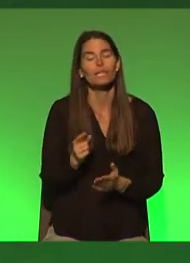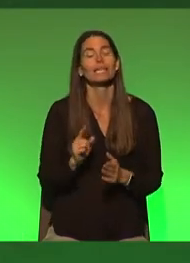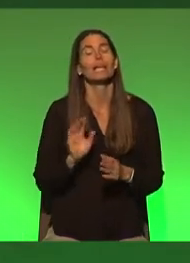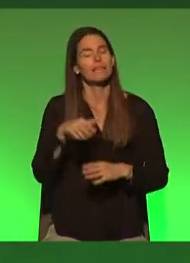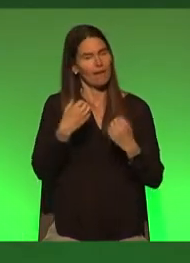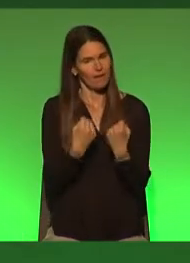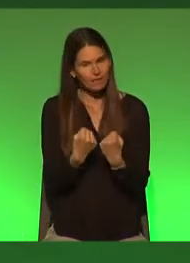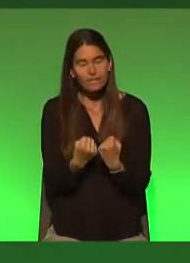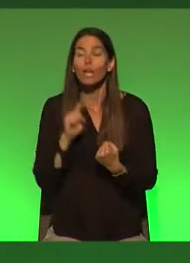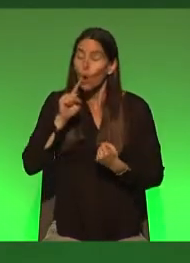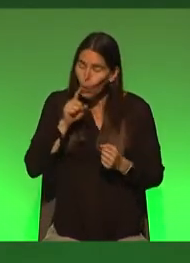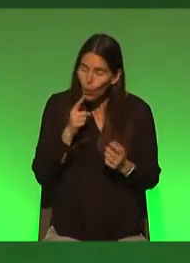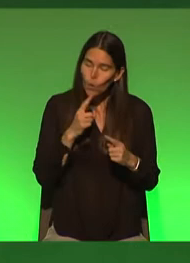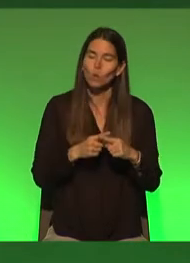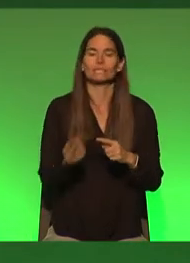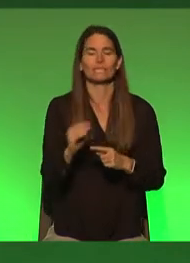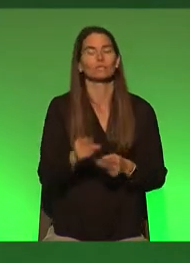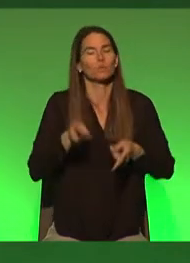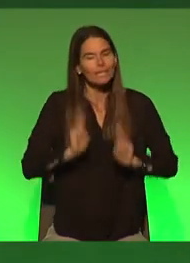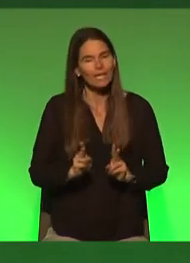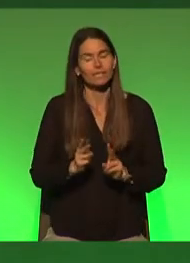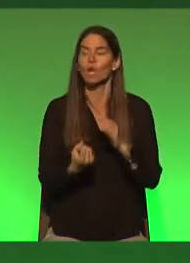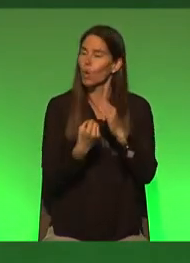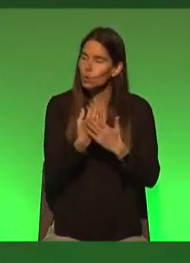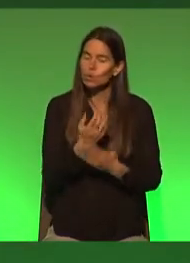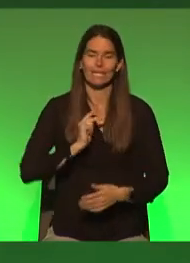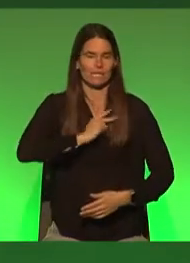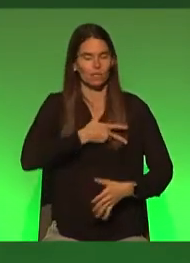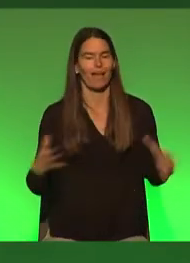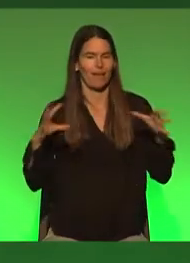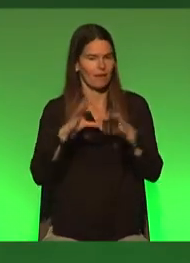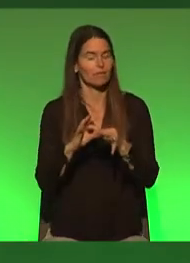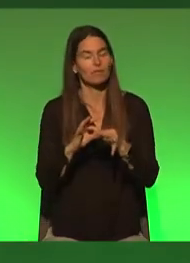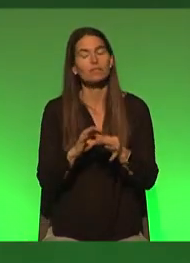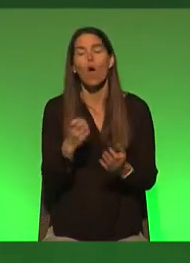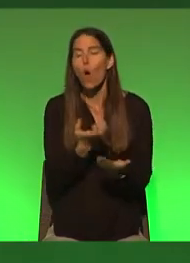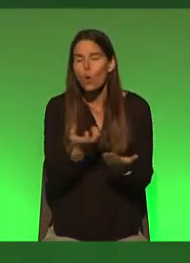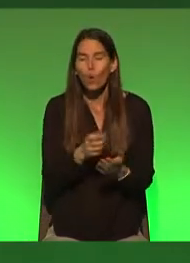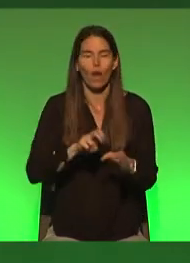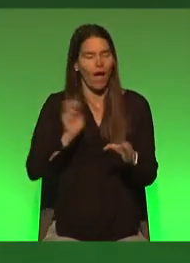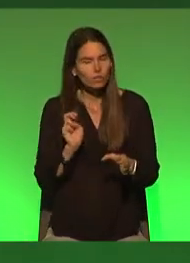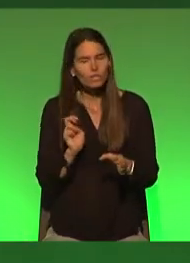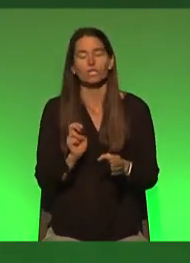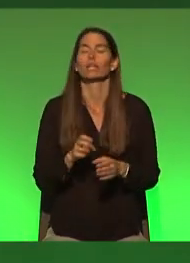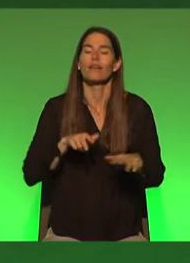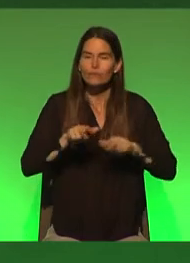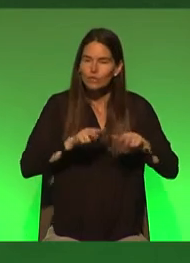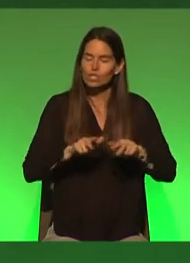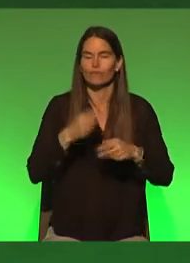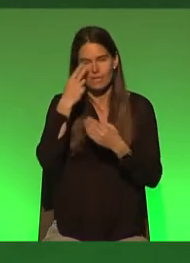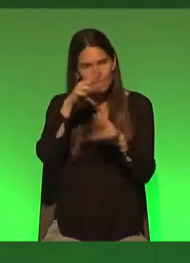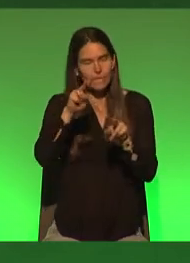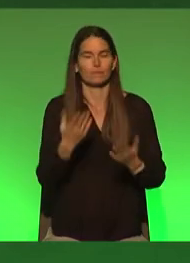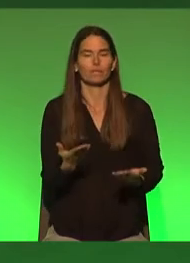Nachhaltigkeit und Gerechtigkeit, Ökologie und Soziales, Kohleausstieg und wirtschaftliche Perspektiven für die Menschen in den